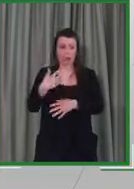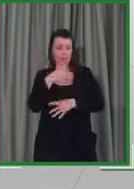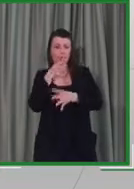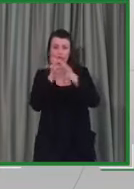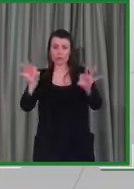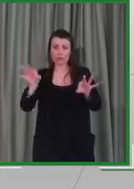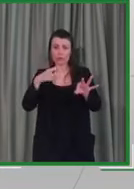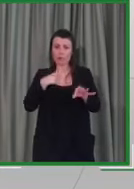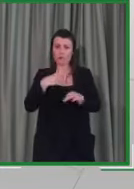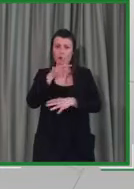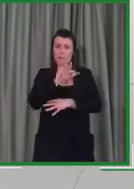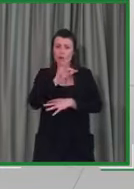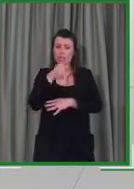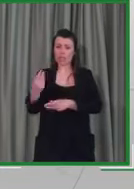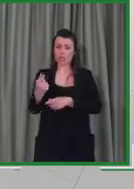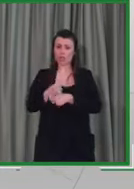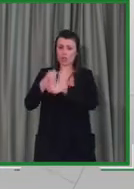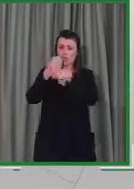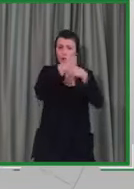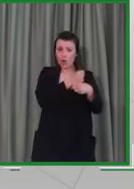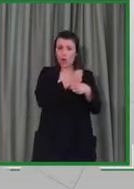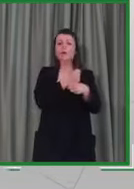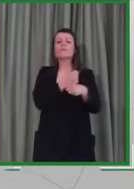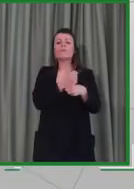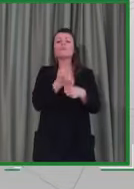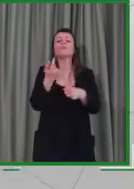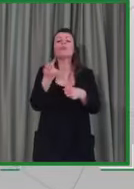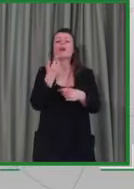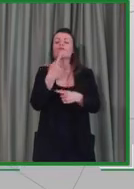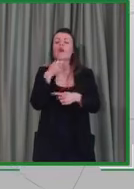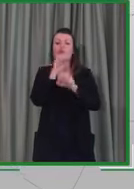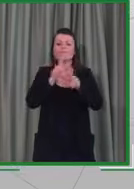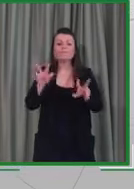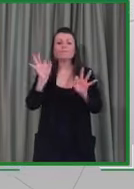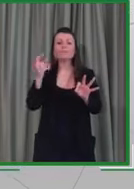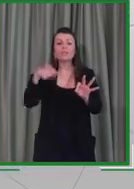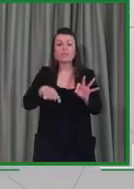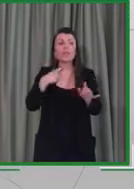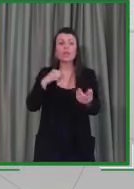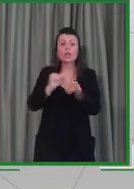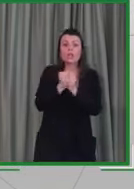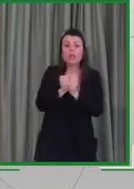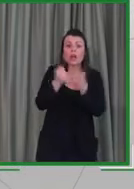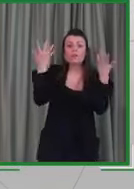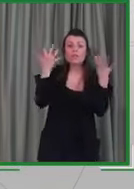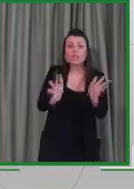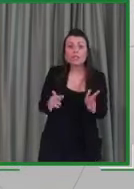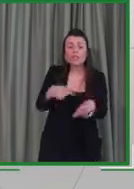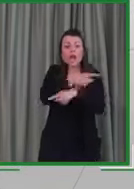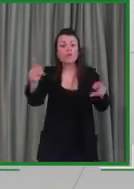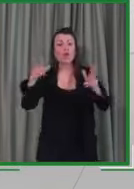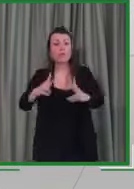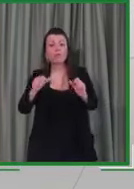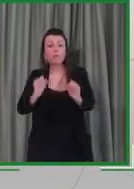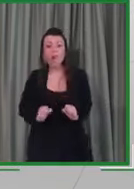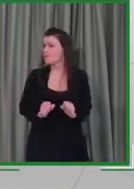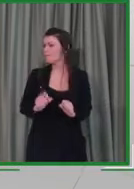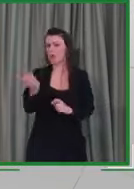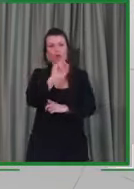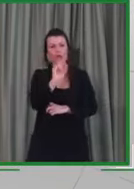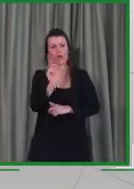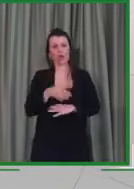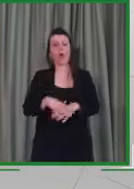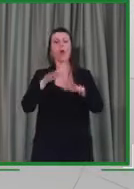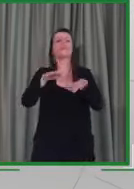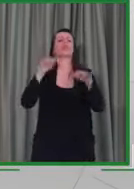che veramente non è non è finita questa partita non rilassatevi la protezione civile dice giustamente che